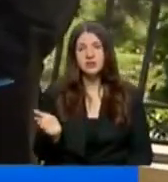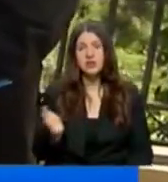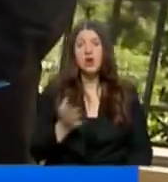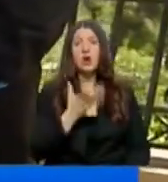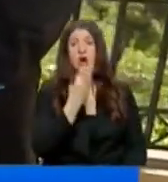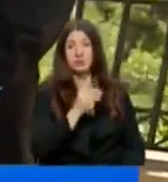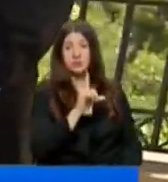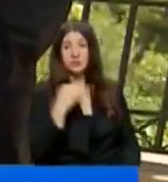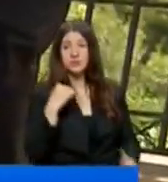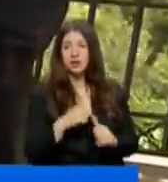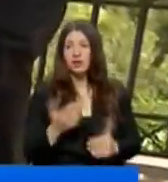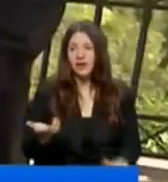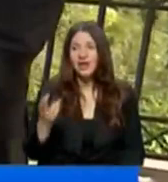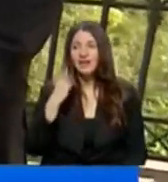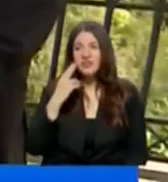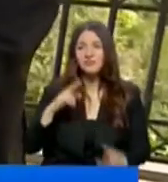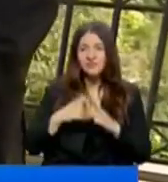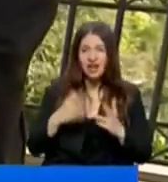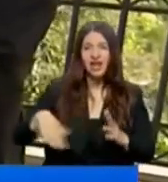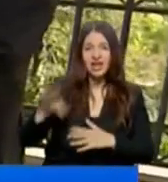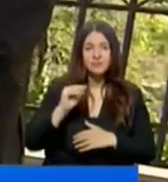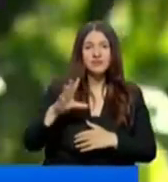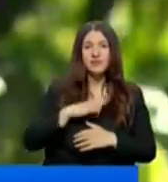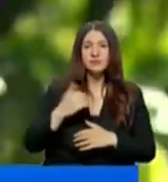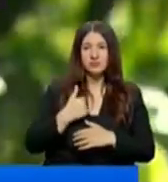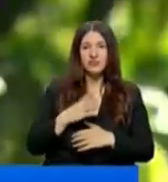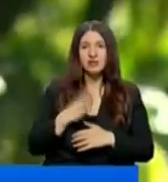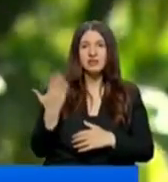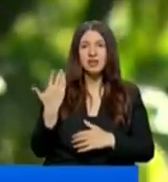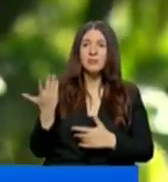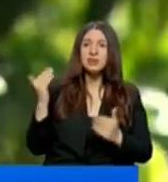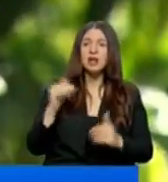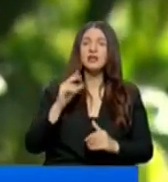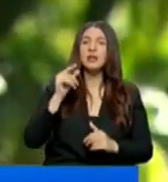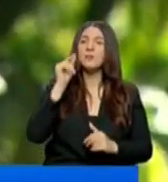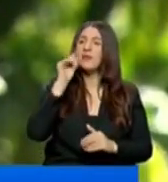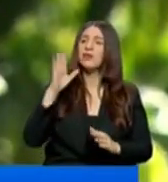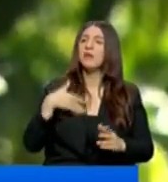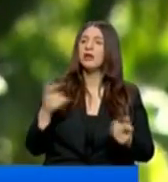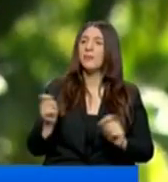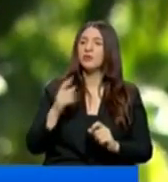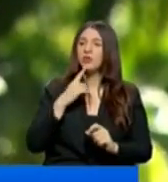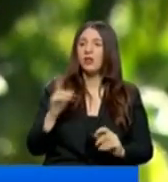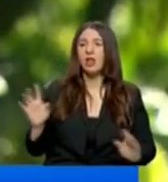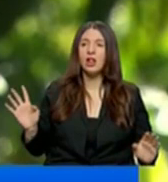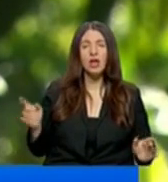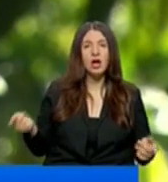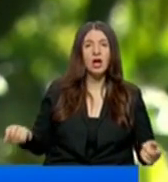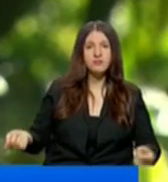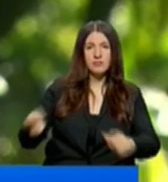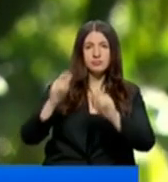Olmalı mı yeniden? Efendim, dünyanın her tarafında var. Bizim de vardı. Ama geldi beyefendi, ben kapatıyorum dedim.